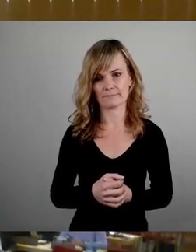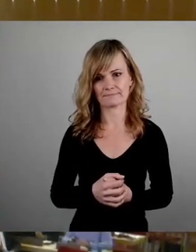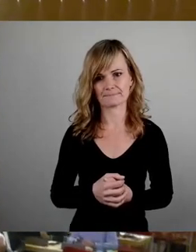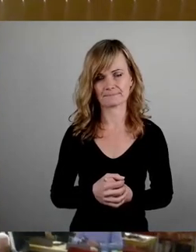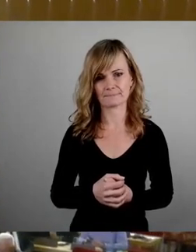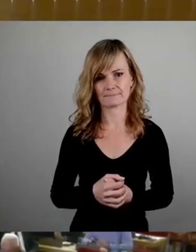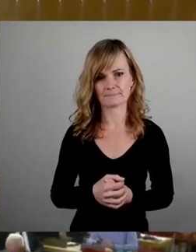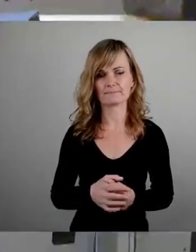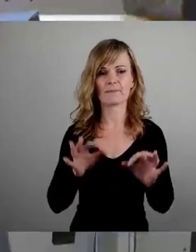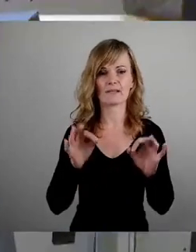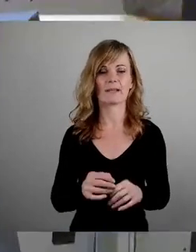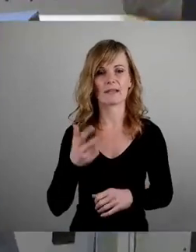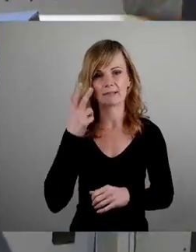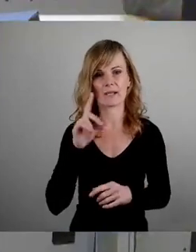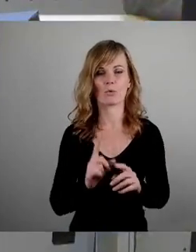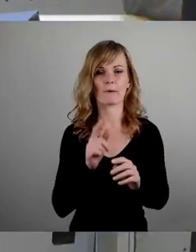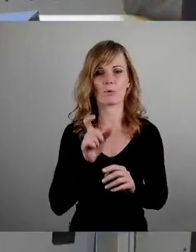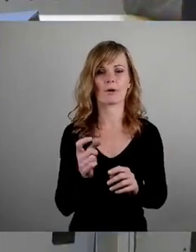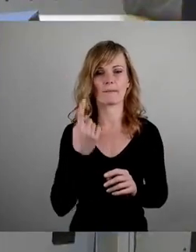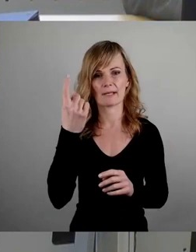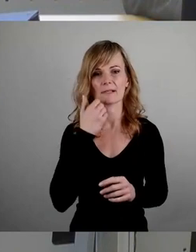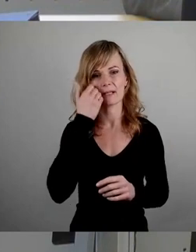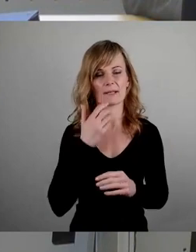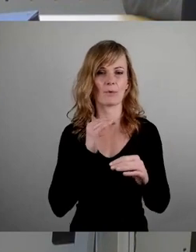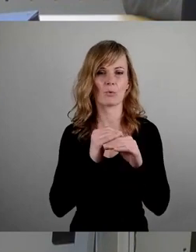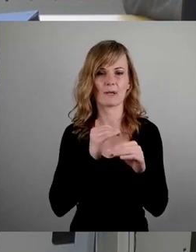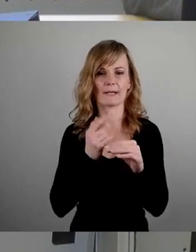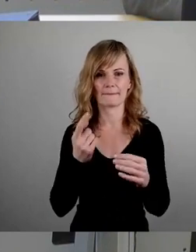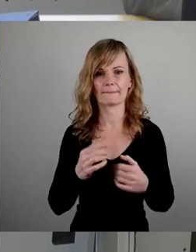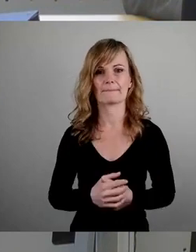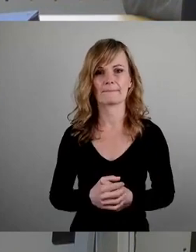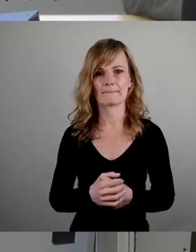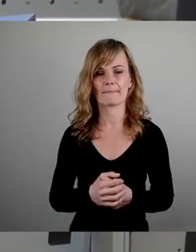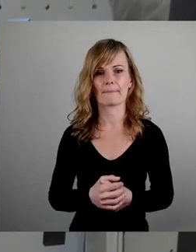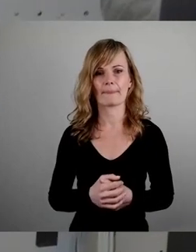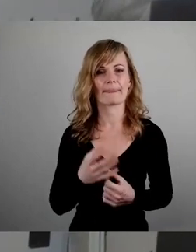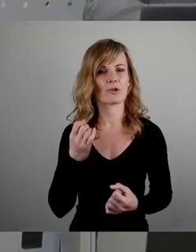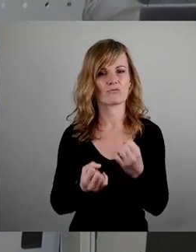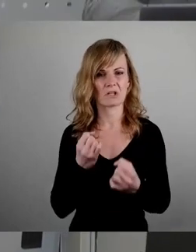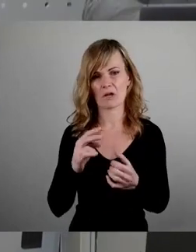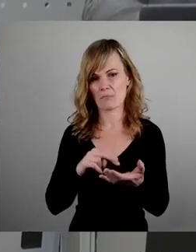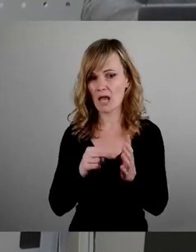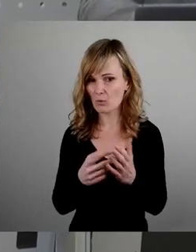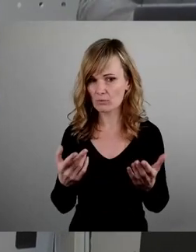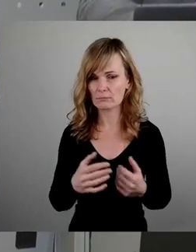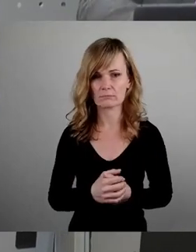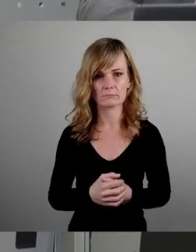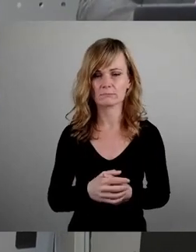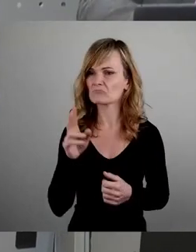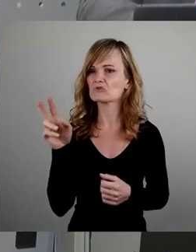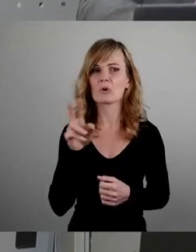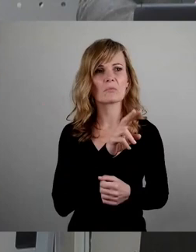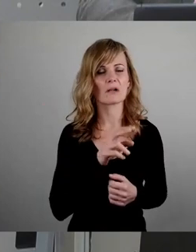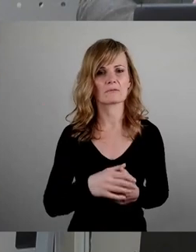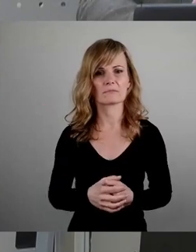Sehr geehrter Oberbürgermeister, liebe Kolleginnen und Kollegen, eine schwierige Planung. Ich schaue gerade mal,